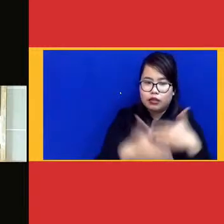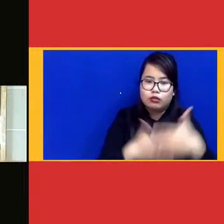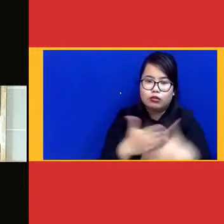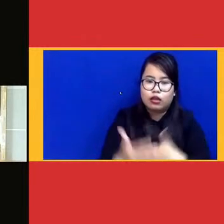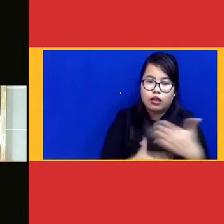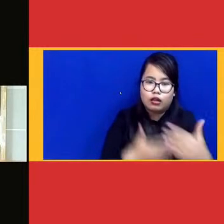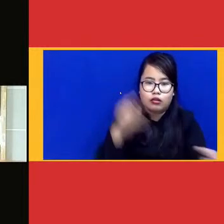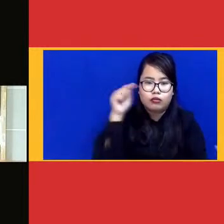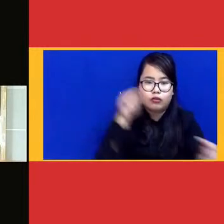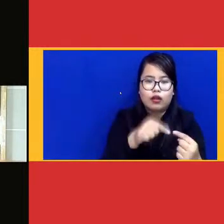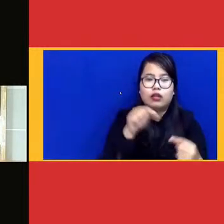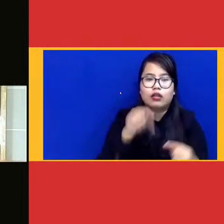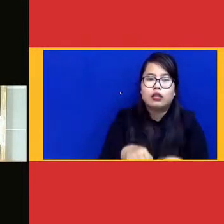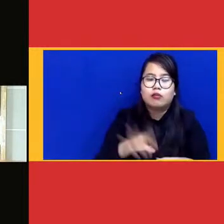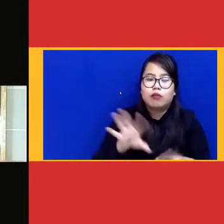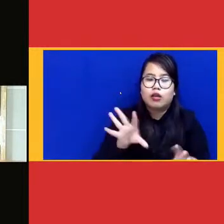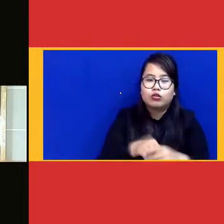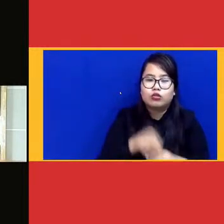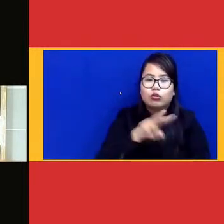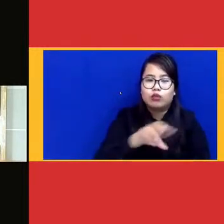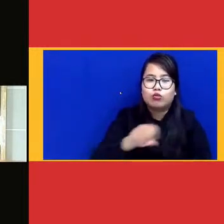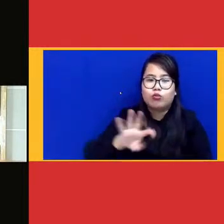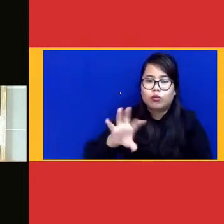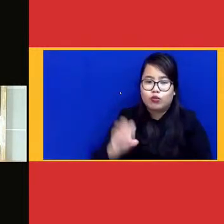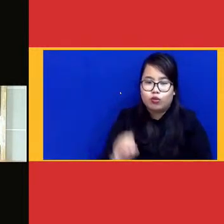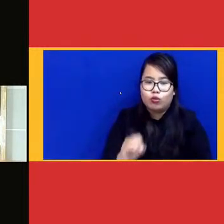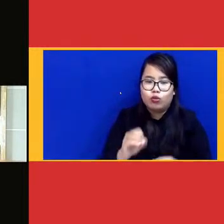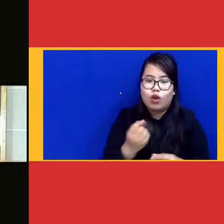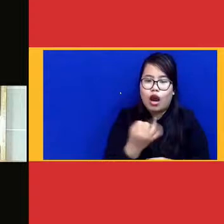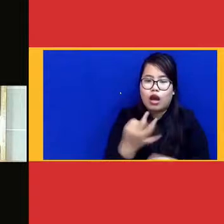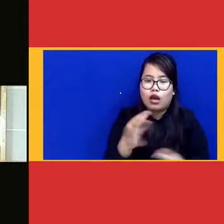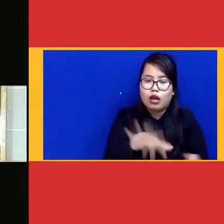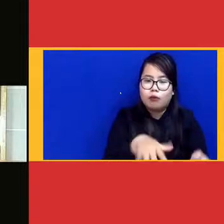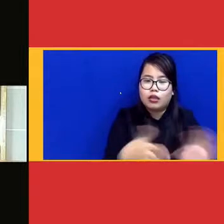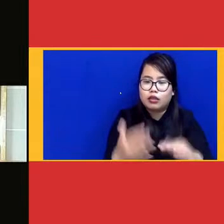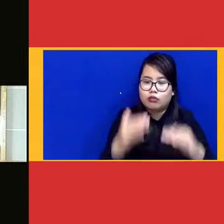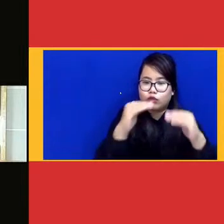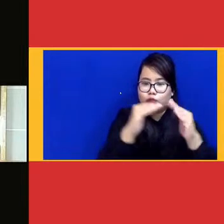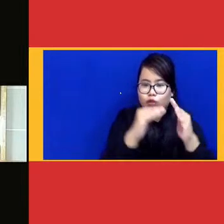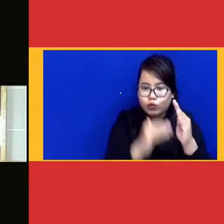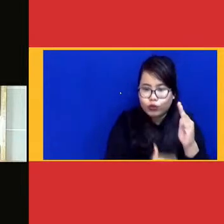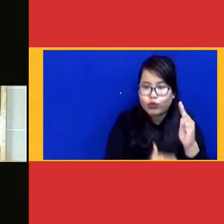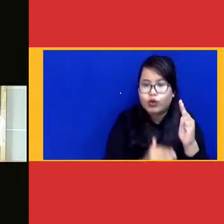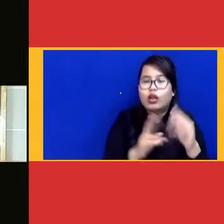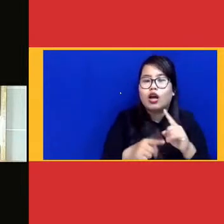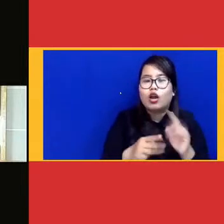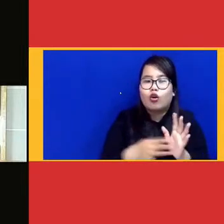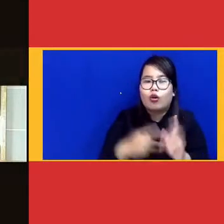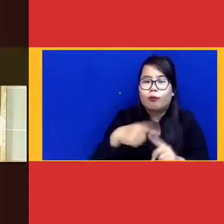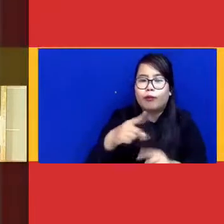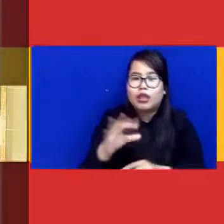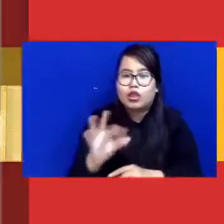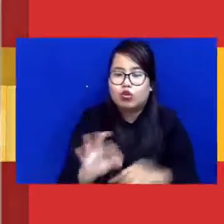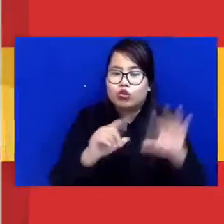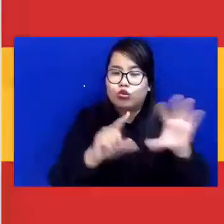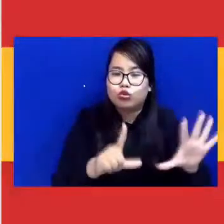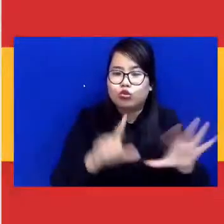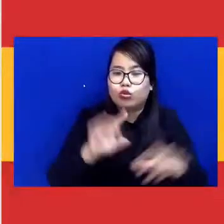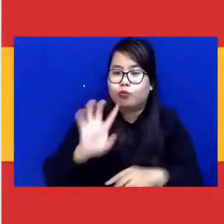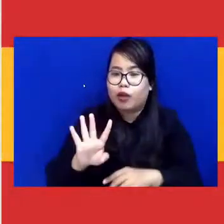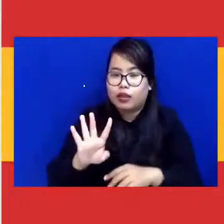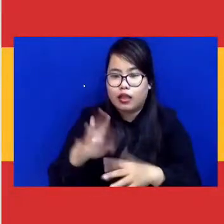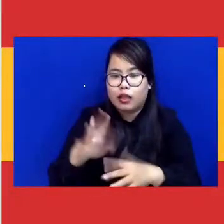berdasarkan 2040 harapan kita akan kematian dan lain-lain turun. Kalau ini terus saat ini 24 harapan kita